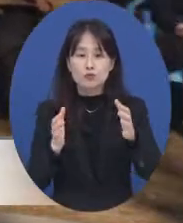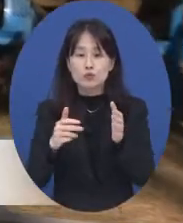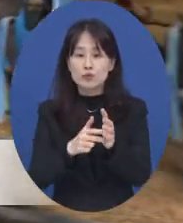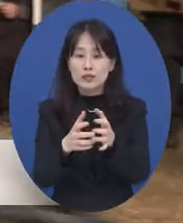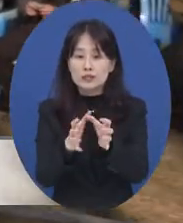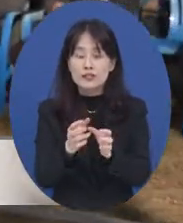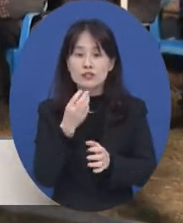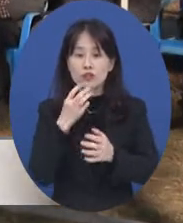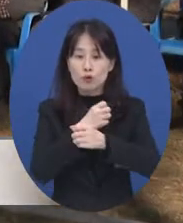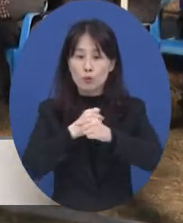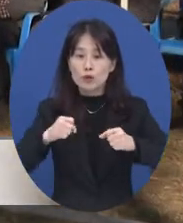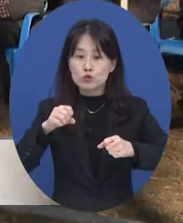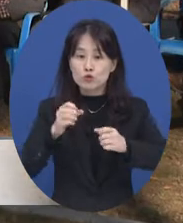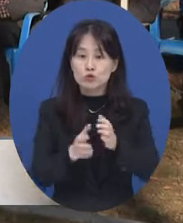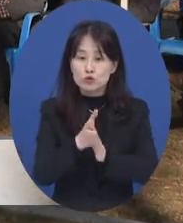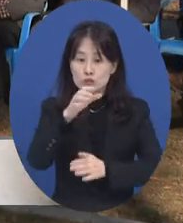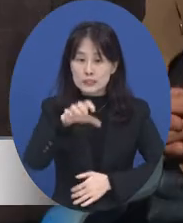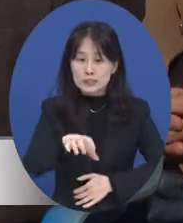한국도자재단은 광주시,